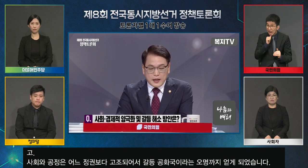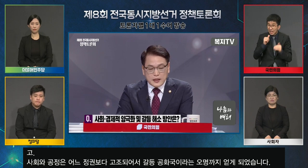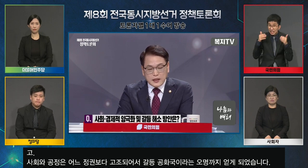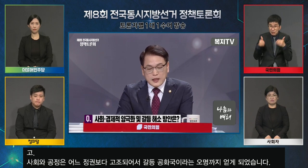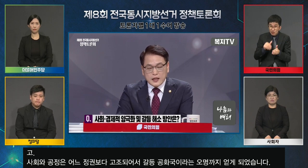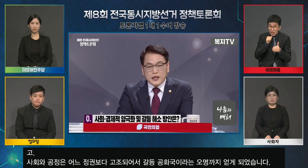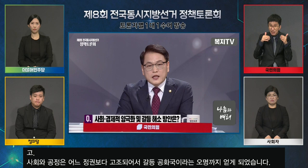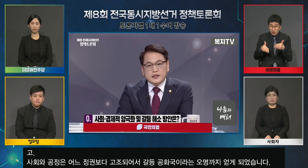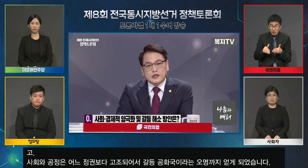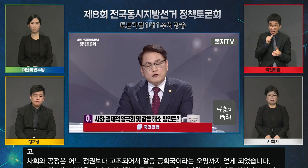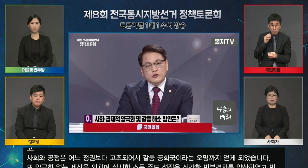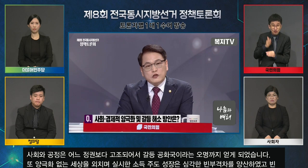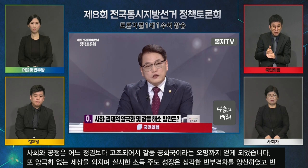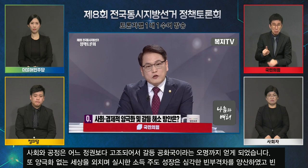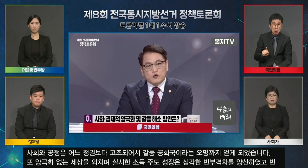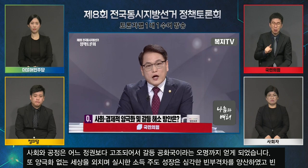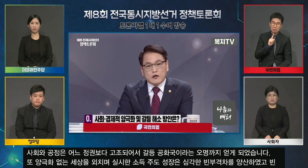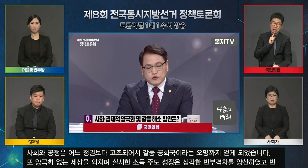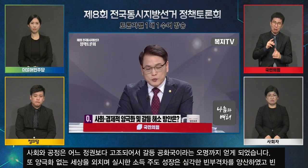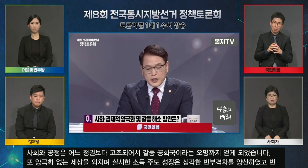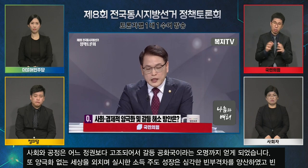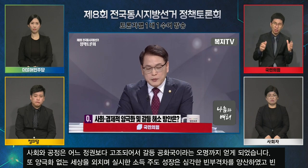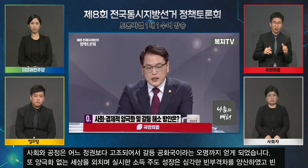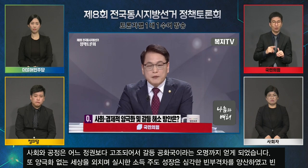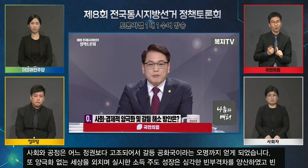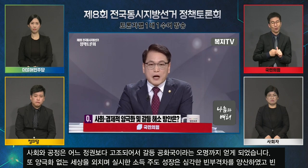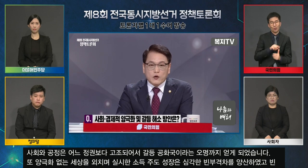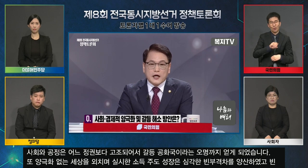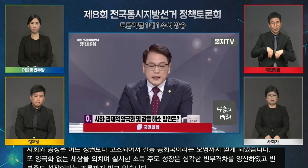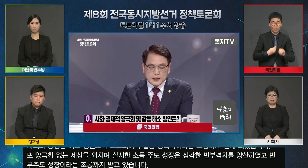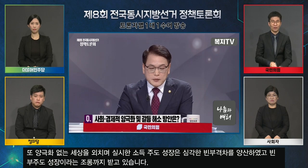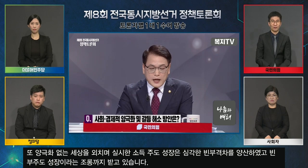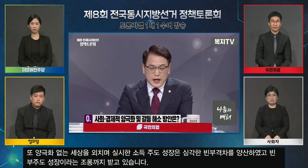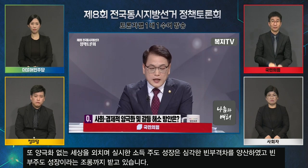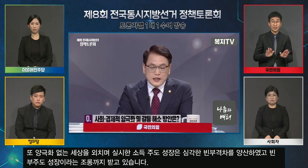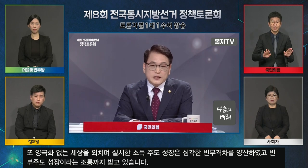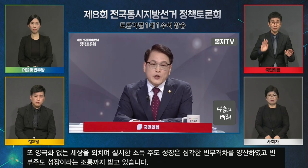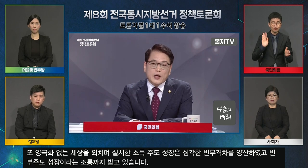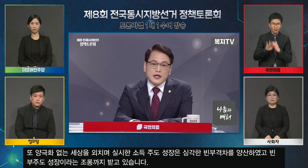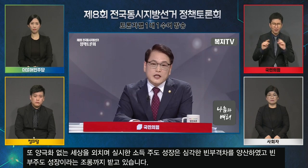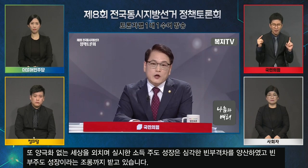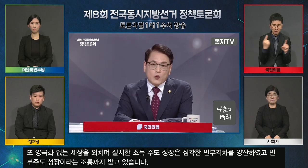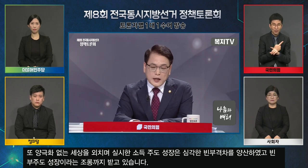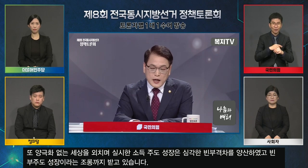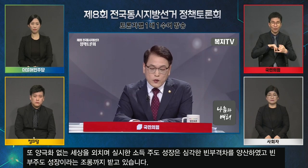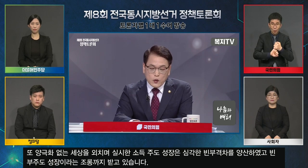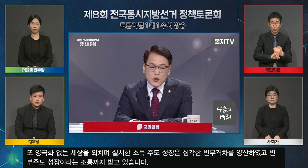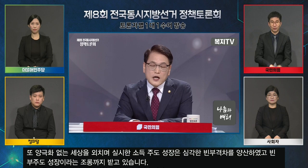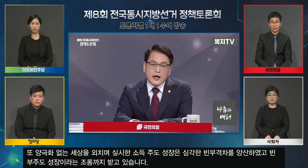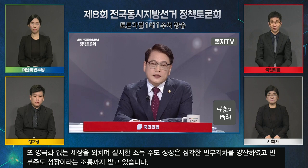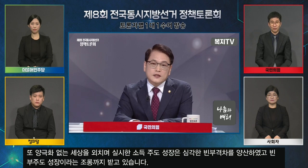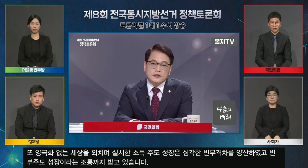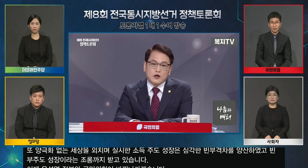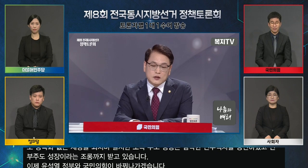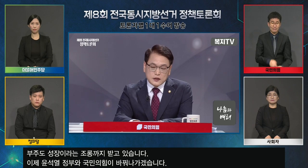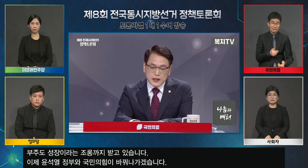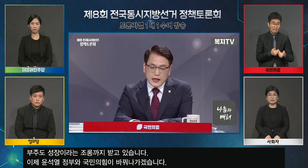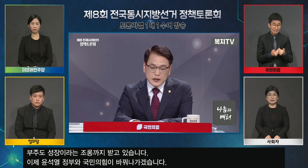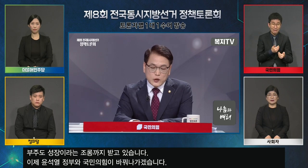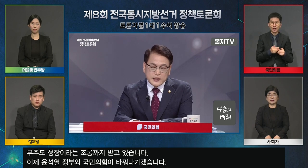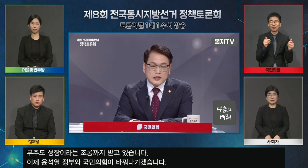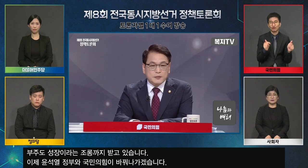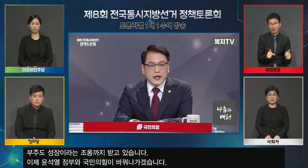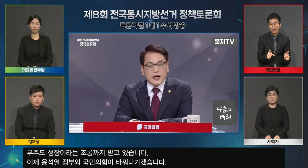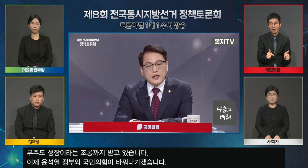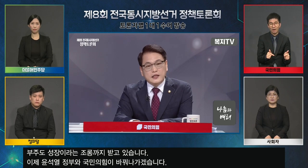있습니다. 이제 윤석열 정부와 국민의힘이 바꿔나가겠습니다. 사회의 양극화를 완화하고 갈등을 적극